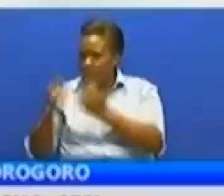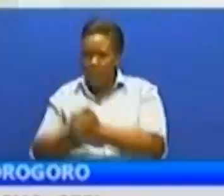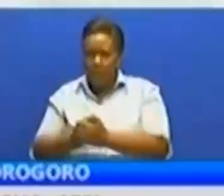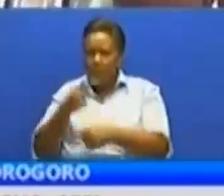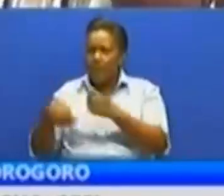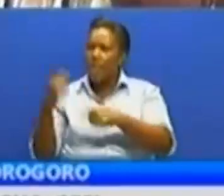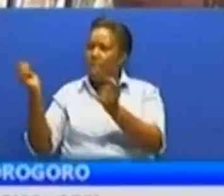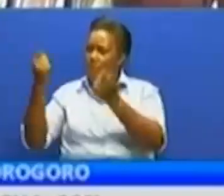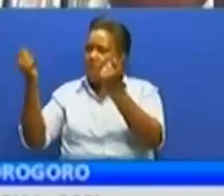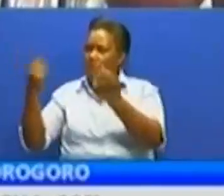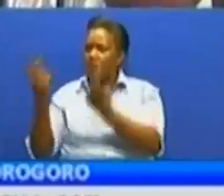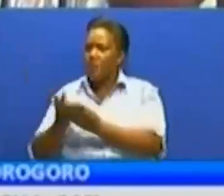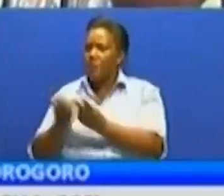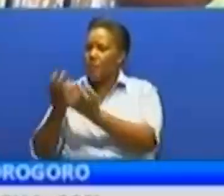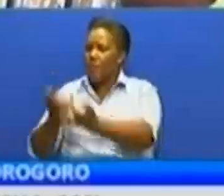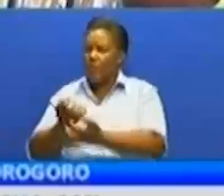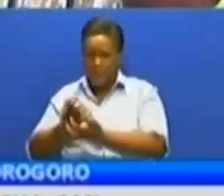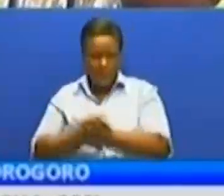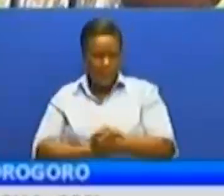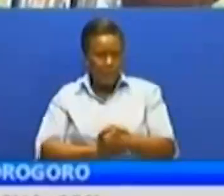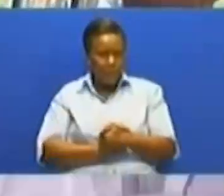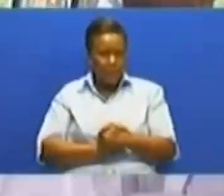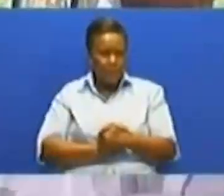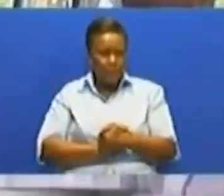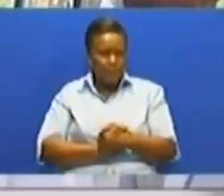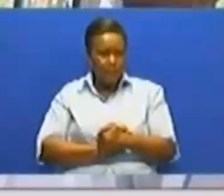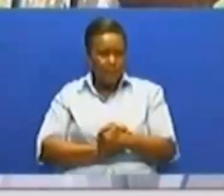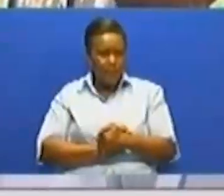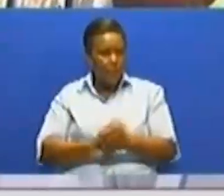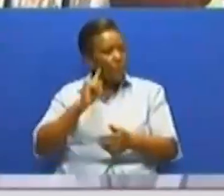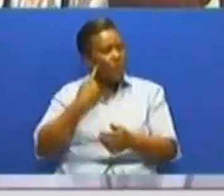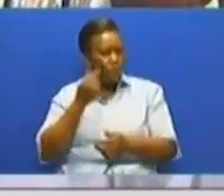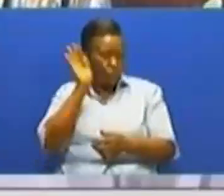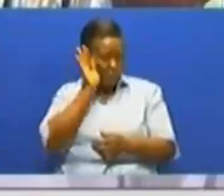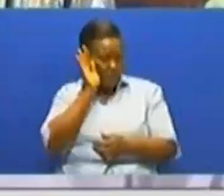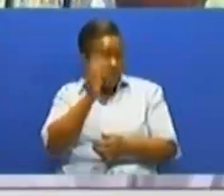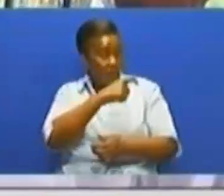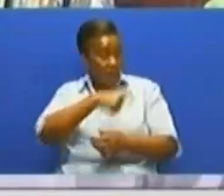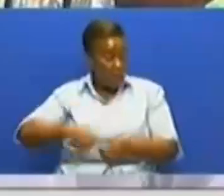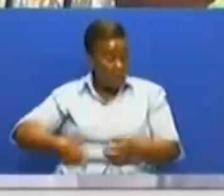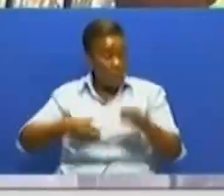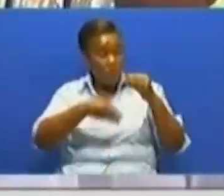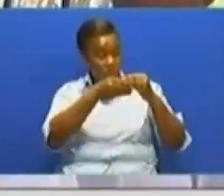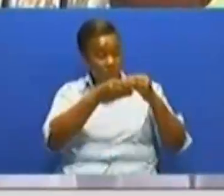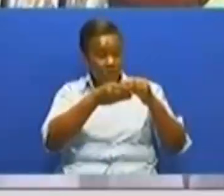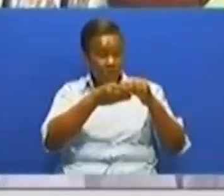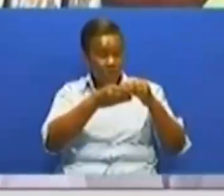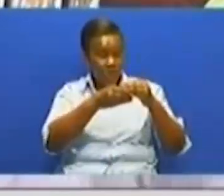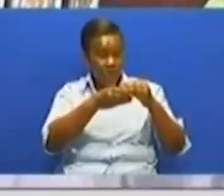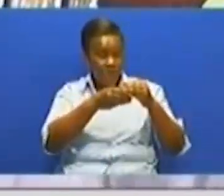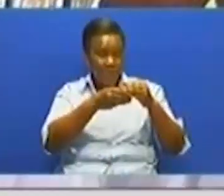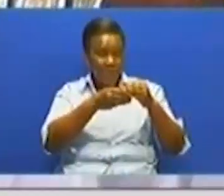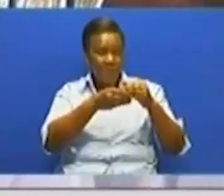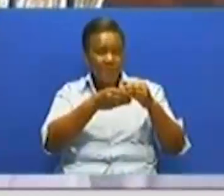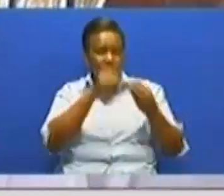mahitaji. Angalia wito anaoutoa rais wetu Dr. Pombe John Magufuli ni kuisukuma hii nchi